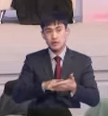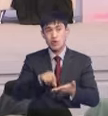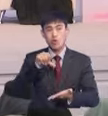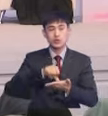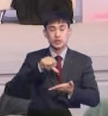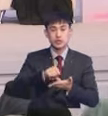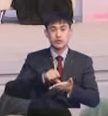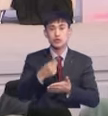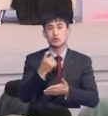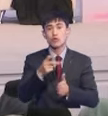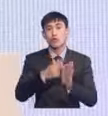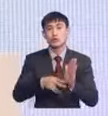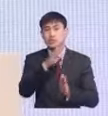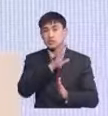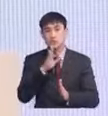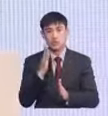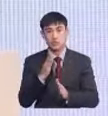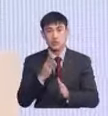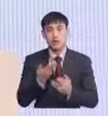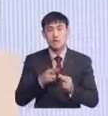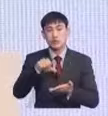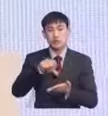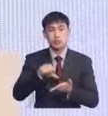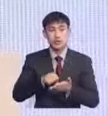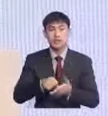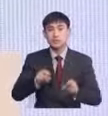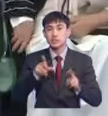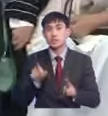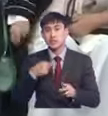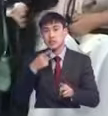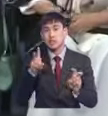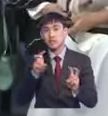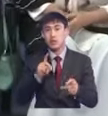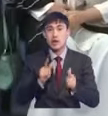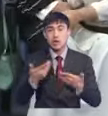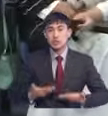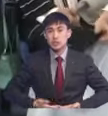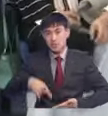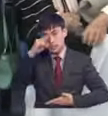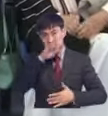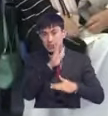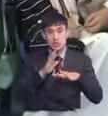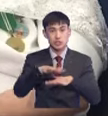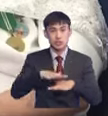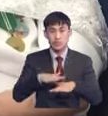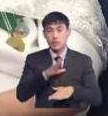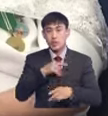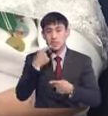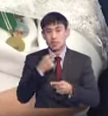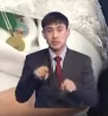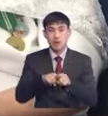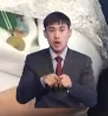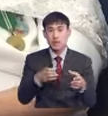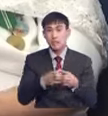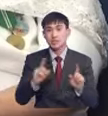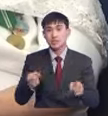приняли участие порядка 180 девушек. В ходе выступления спикеры затронули тему реалий жизни казахских женщин. Было сказано также о